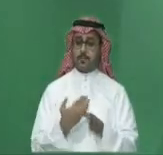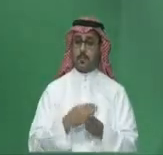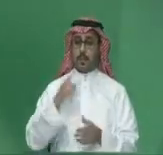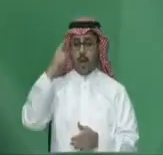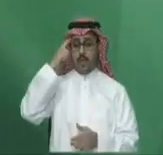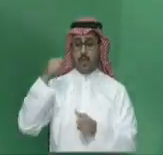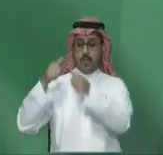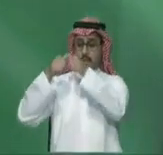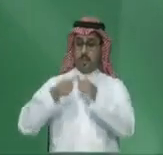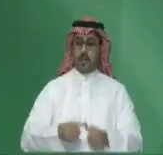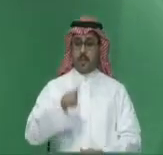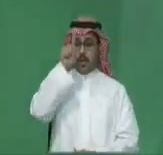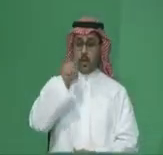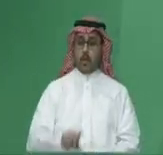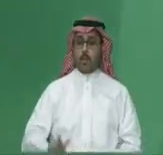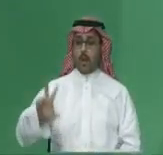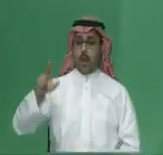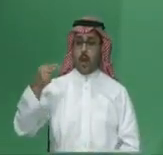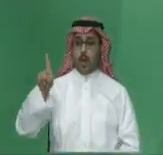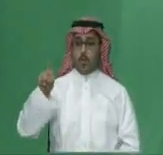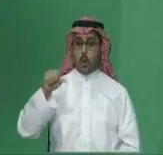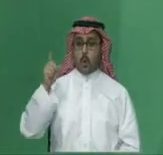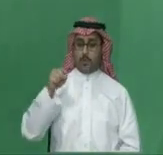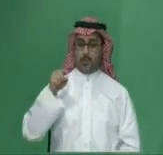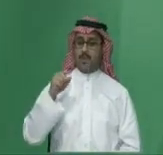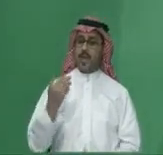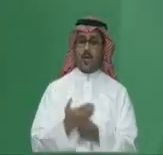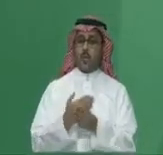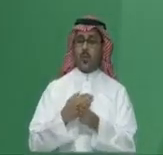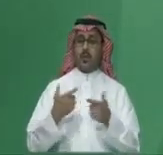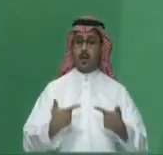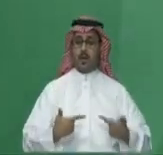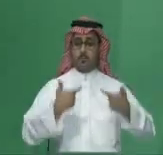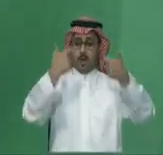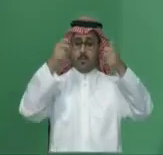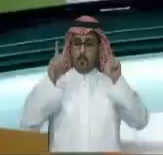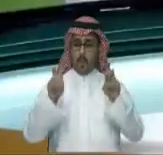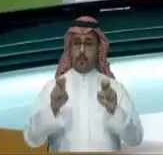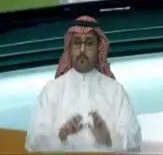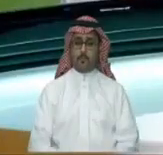الرئيس عبد الفتاح السيسي رئيس جمهورية مصر العربية بمناسبة ذكرى يوم العبور.